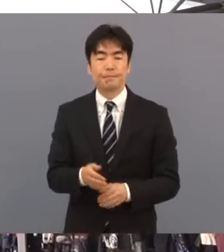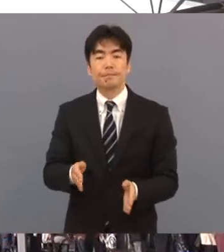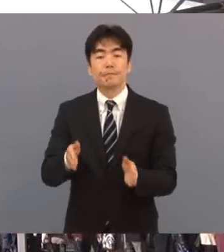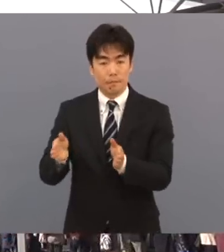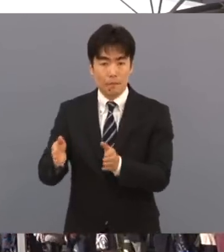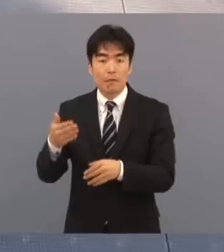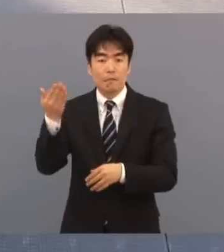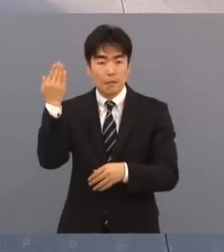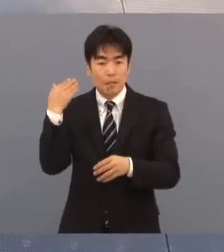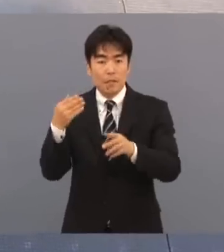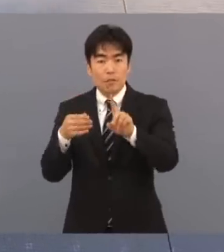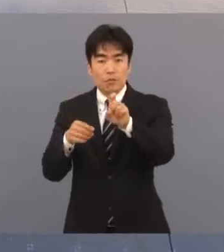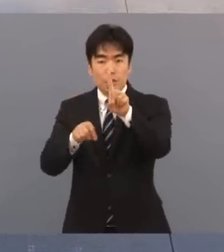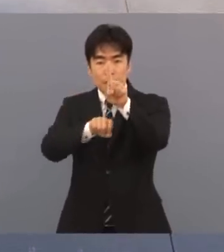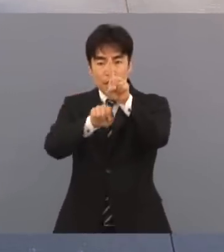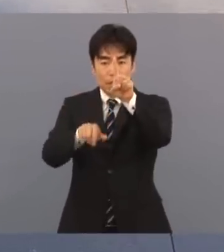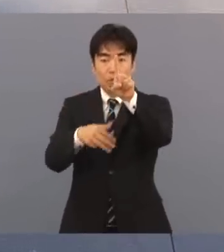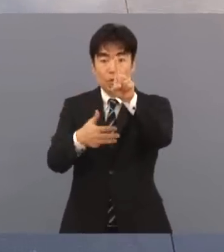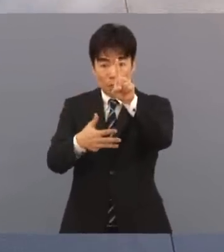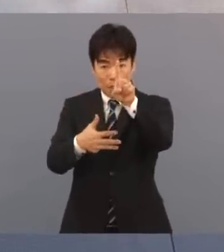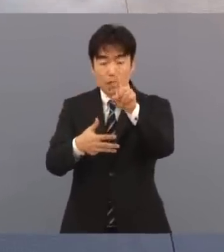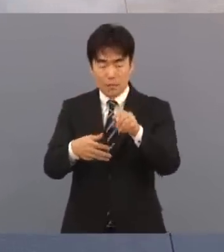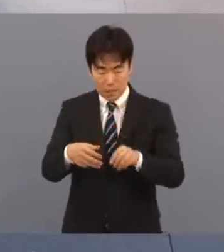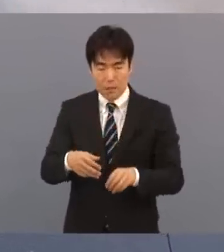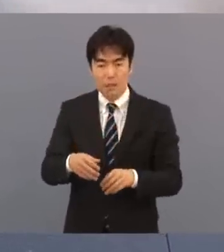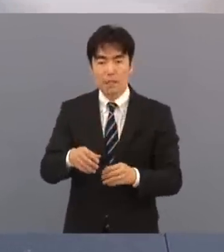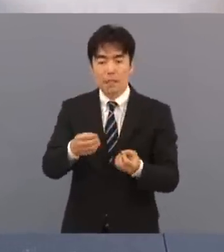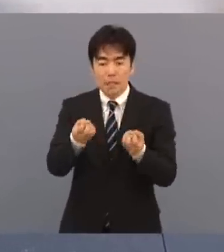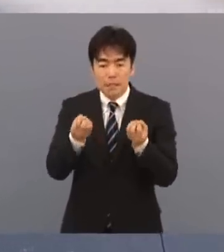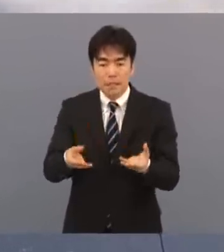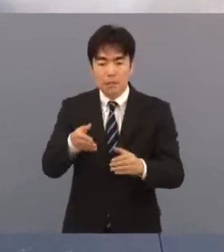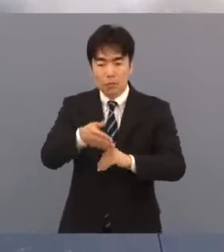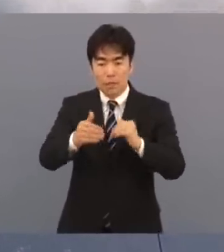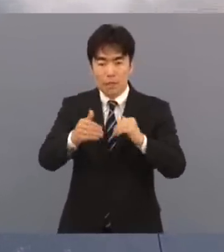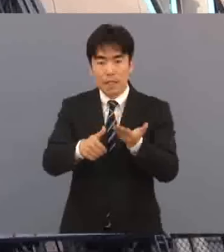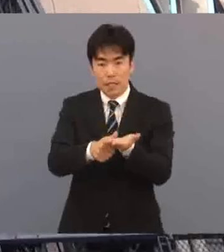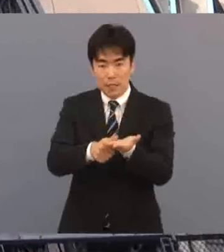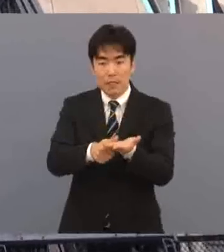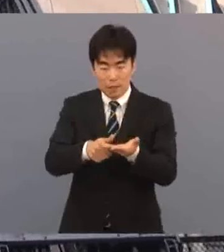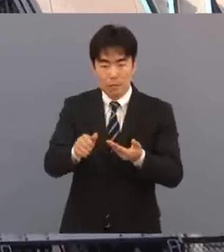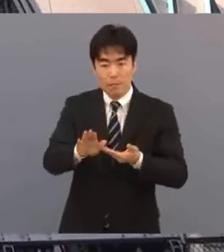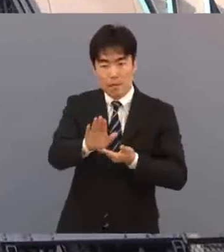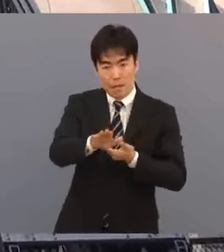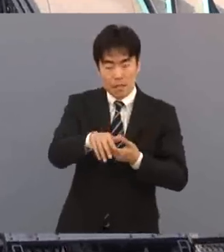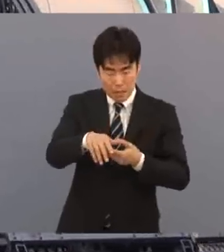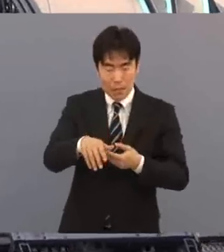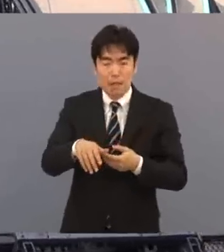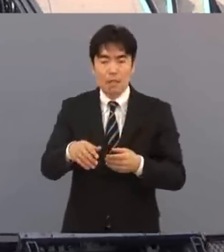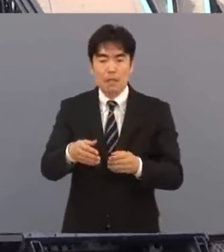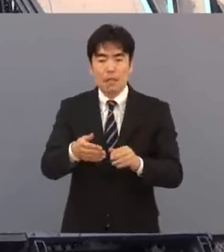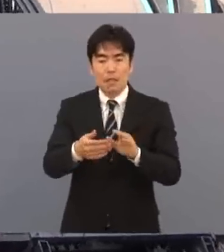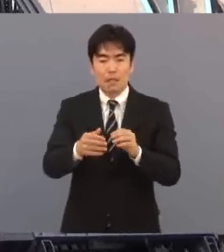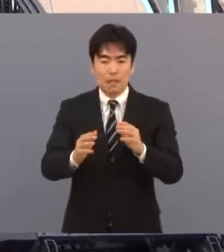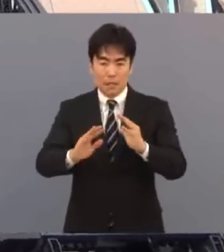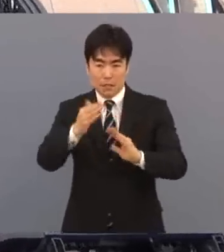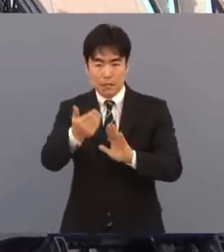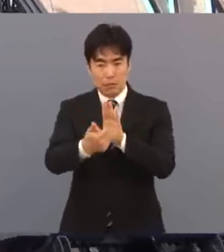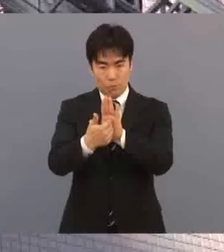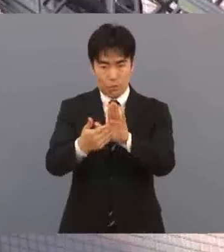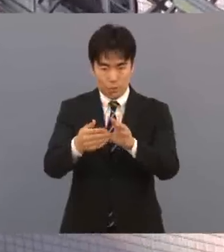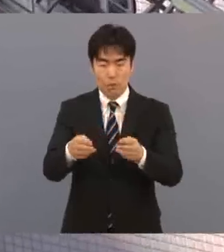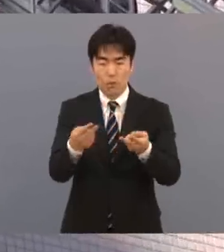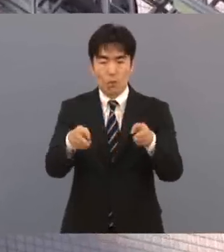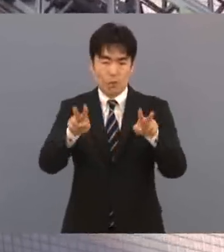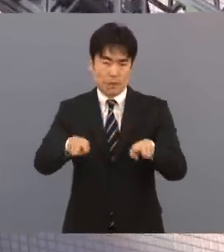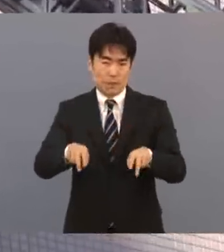さて、先日11月8日に新越谷駅で火災予防のイベントが行われました。